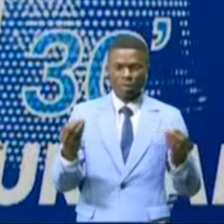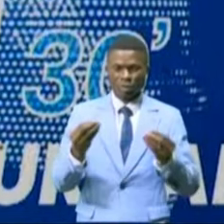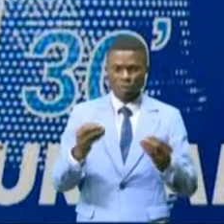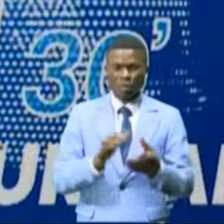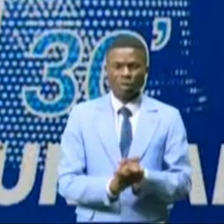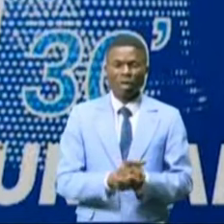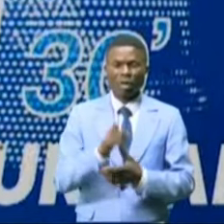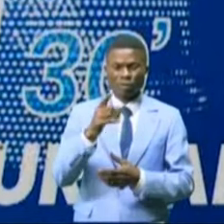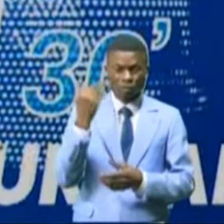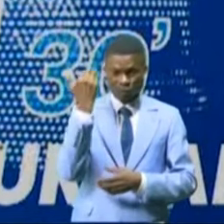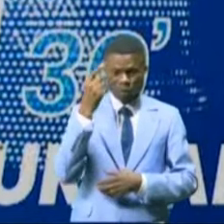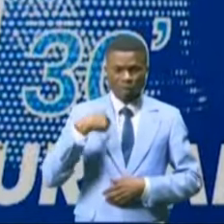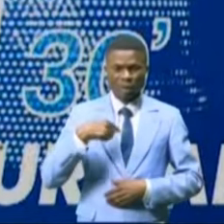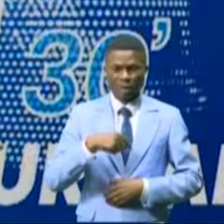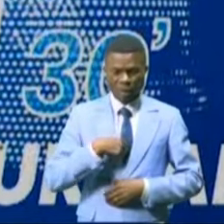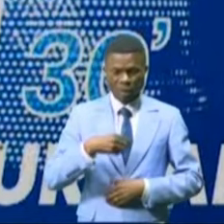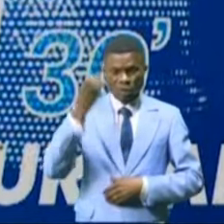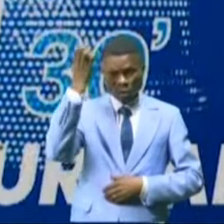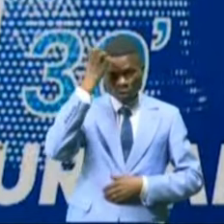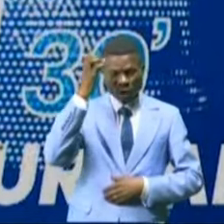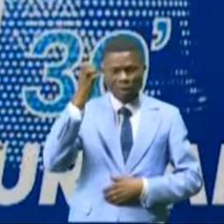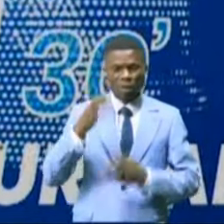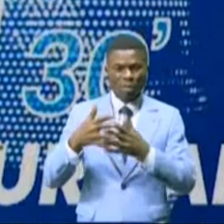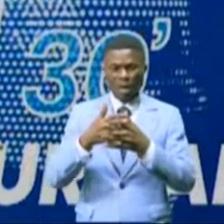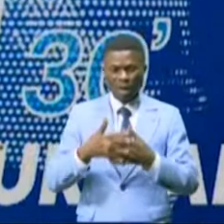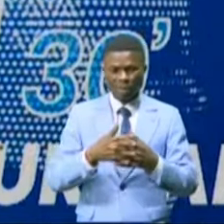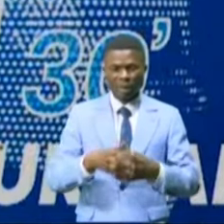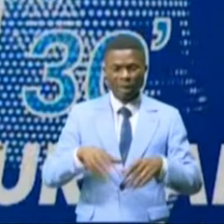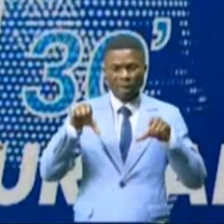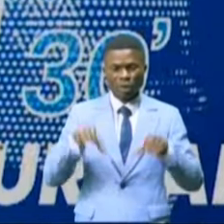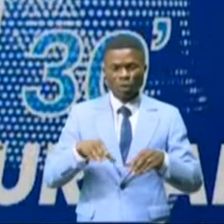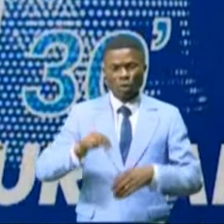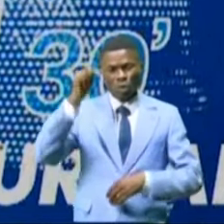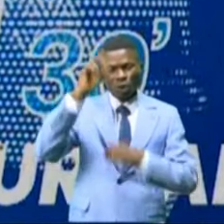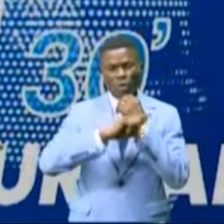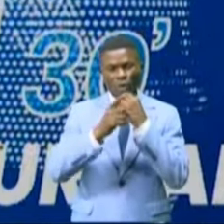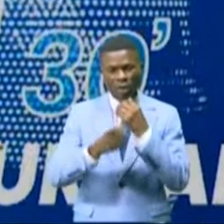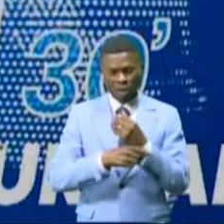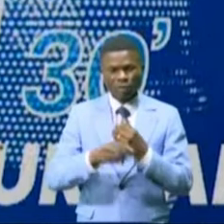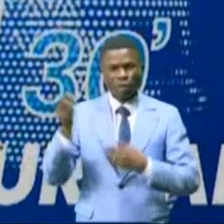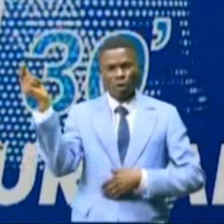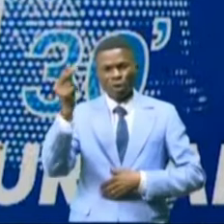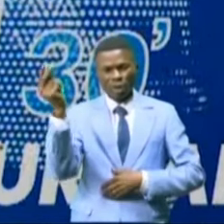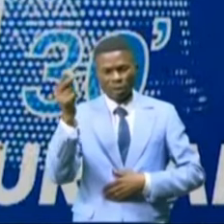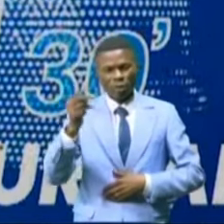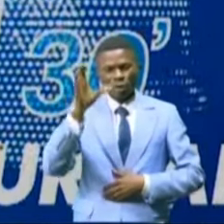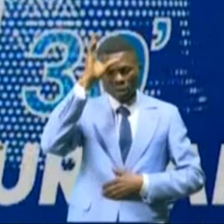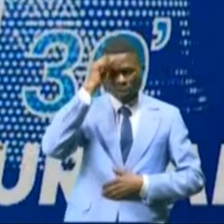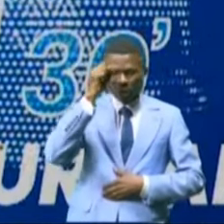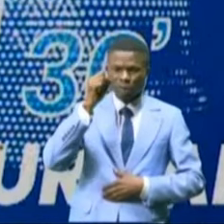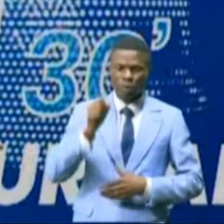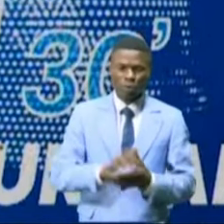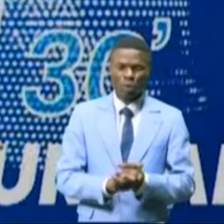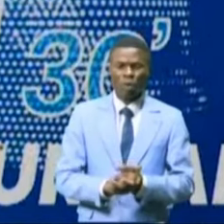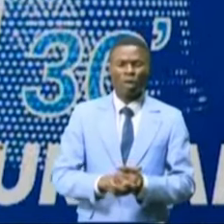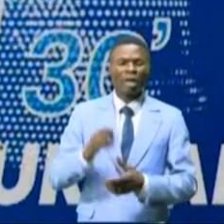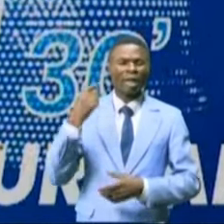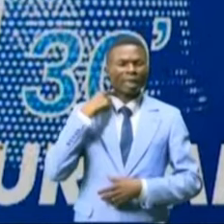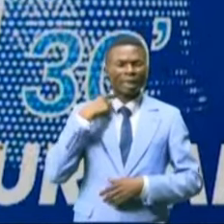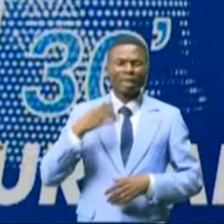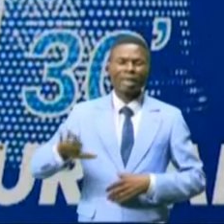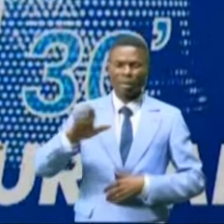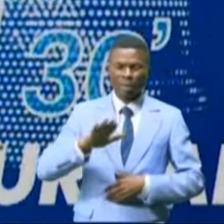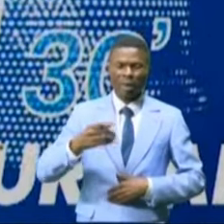Tamoussi, l'interprète des malentendants. Ce journal était réalisé par Ramadan Poki et Pascal Sichaud. La partie technique